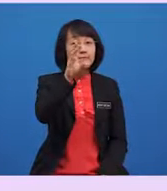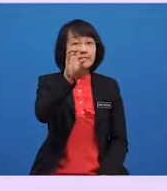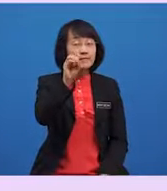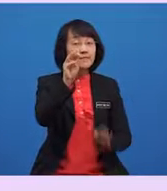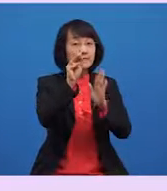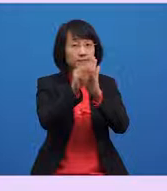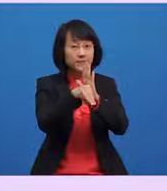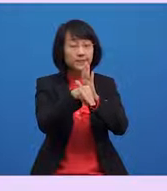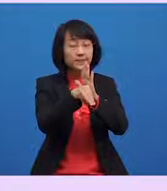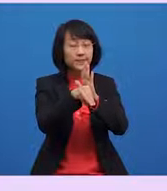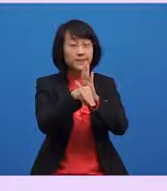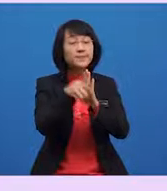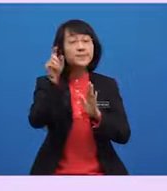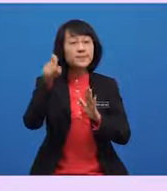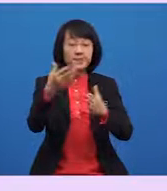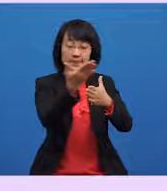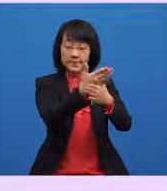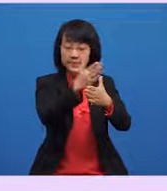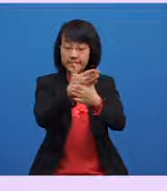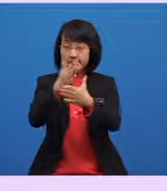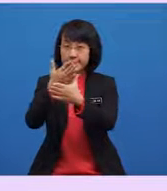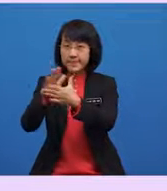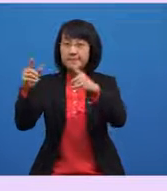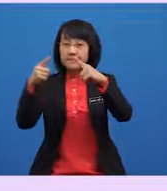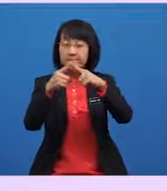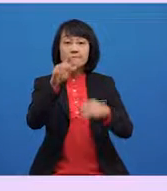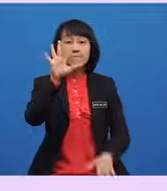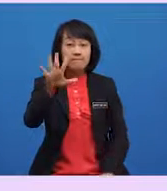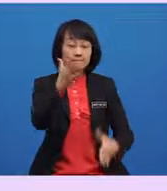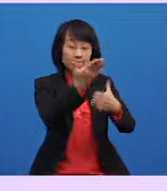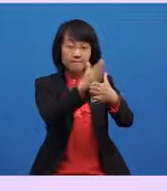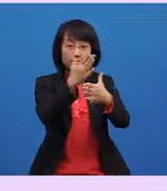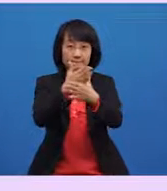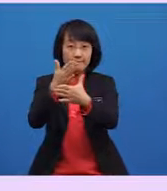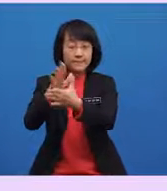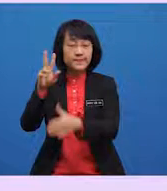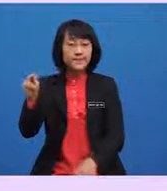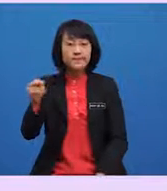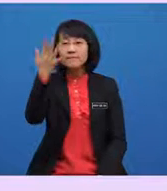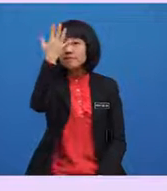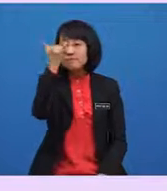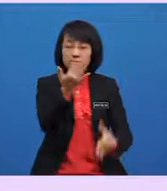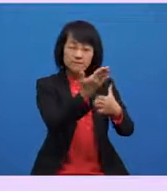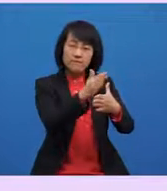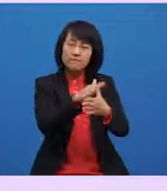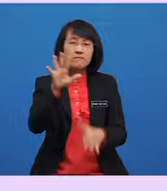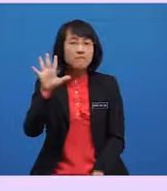minit hendaklah dibahagikan kepada 5 bahagian. Mengapa dibahagi